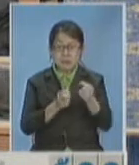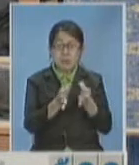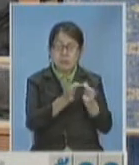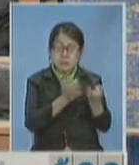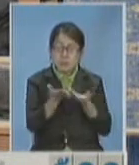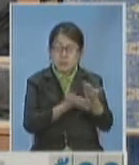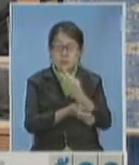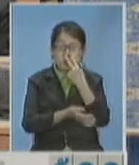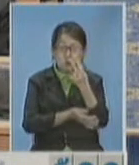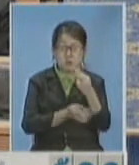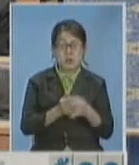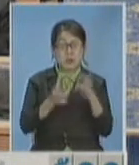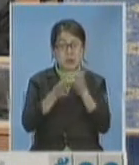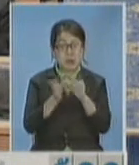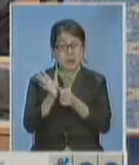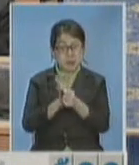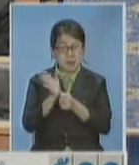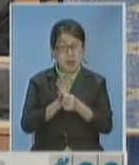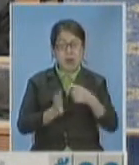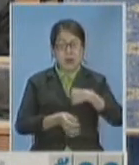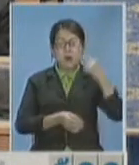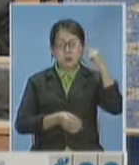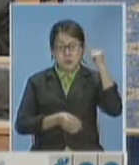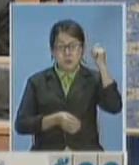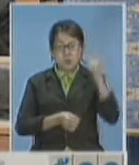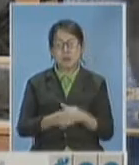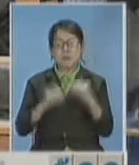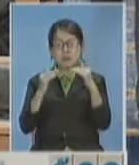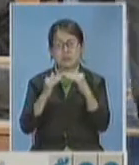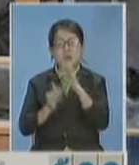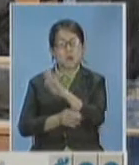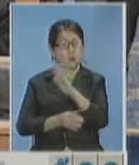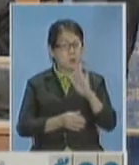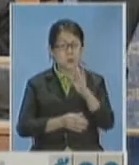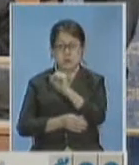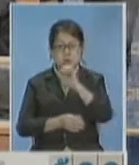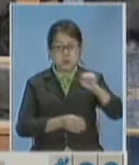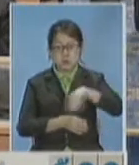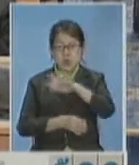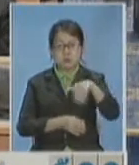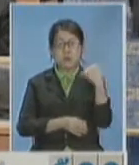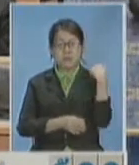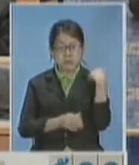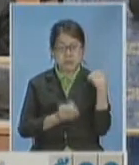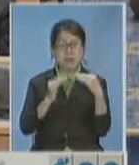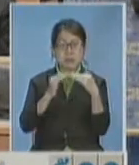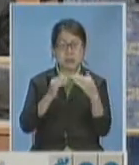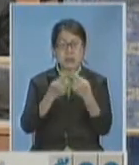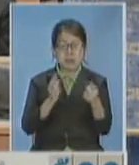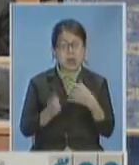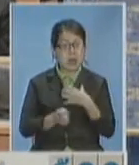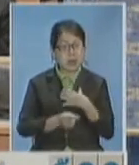รื่องของการแปรยติผมเข้าใจดีว่าการแปรยตินี่เป็นสิทธิ์ของสมาชิกสภาผู้แทนราษฎรทุกคนแต่การแปรย